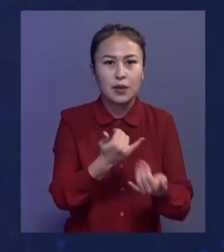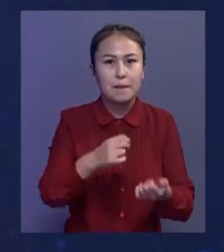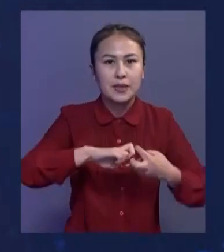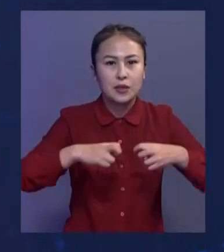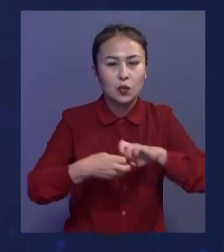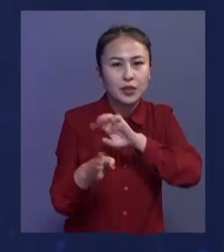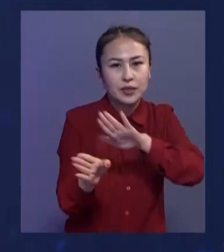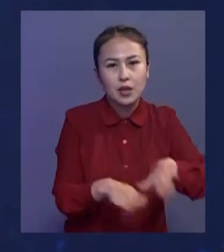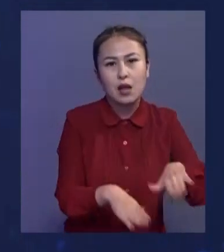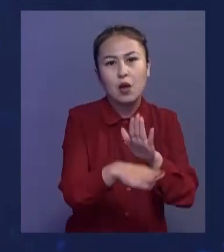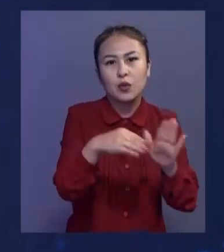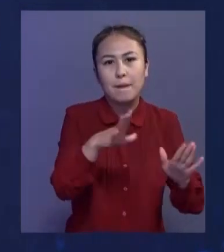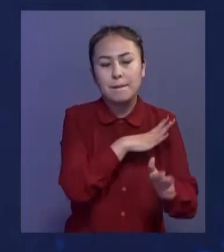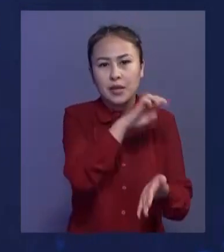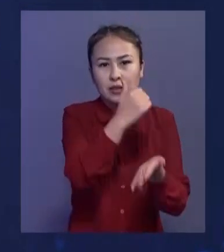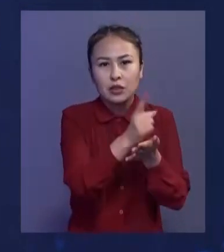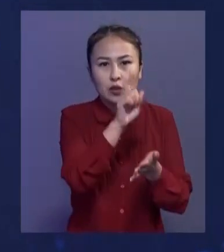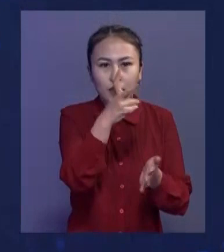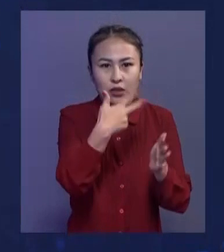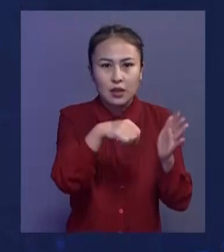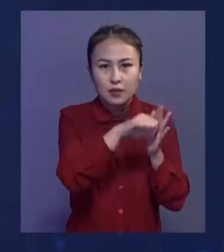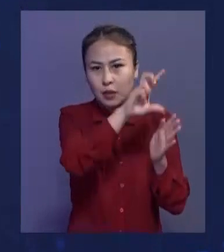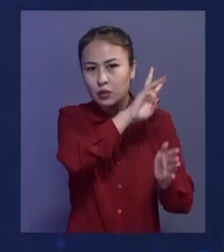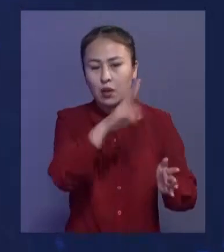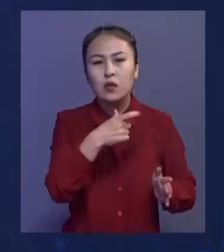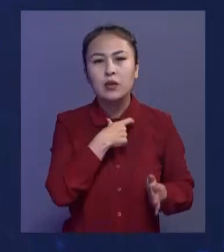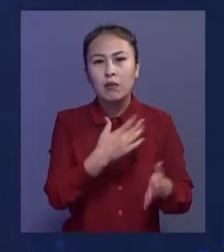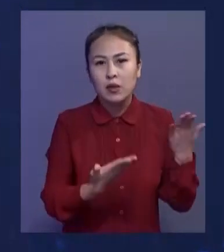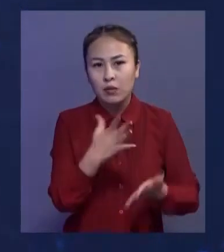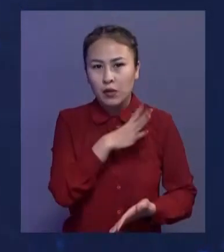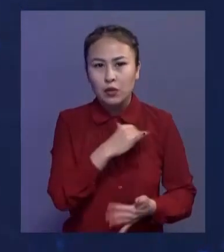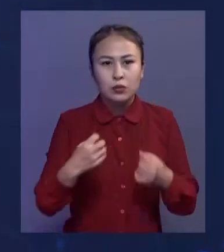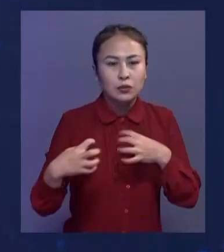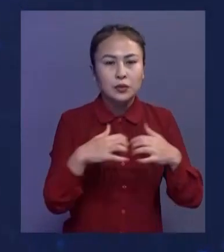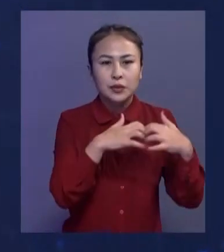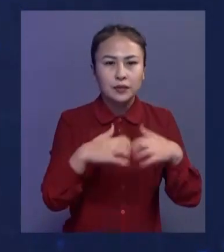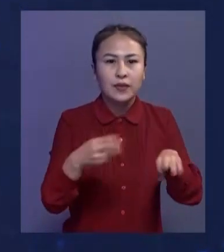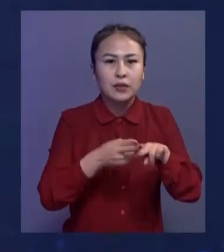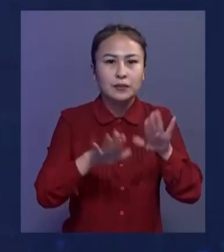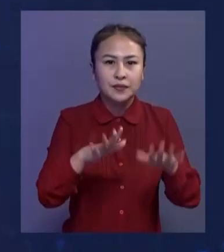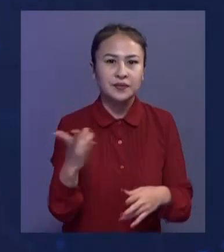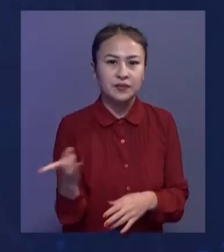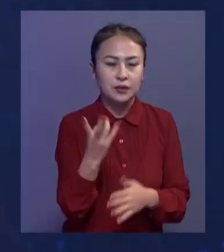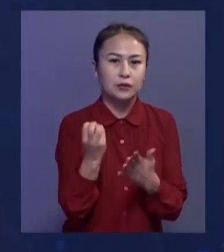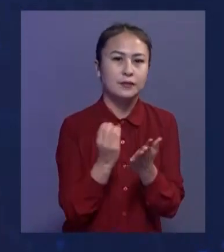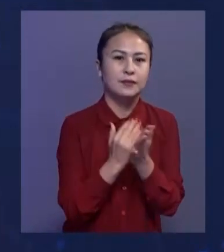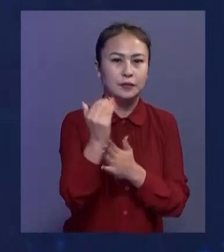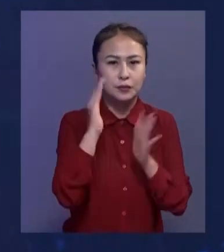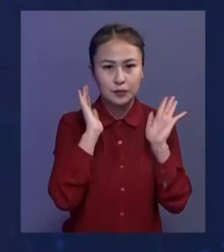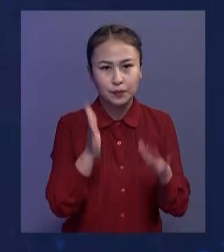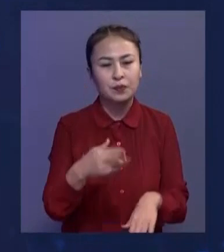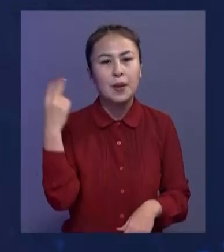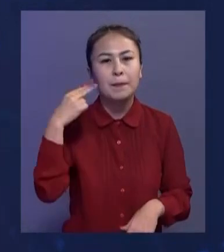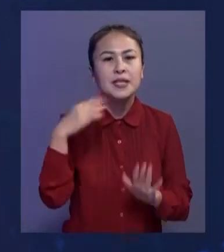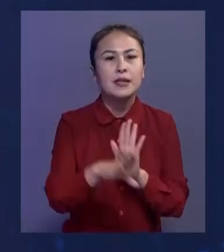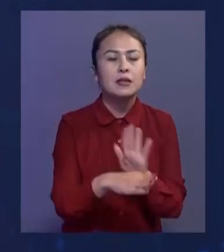танытуда. Мәселен, өткен сайлауда бас аяғы 136 миллион дауыс жиналса, биылғы додада бұл көрсеткіш әлдеқайда жоғары болады, дейді